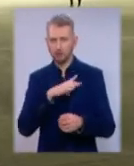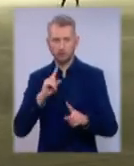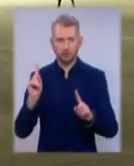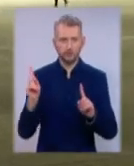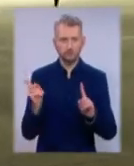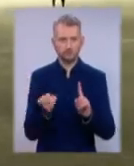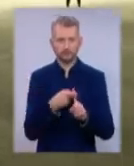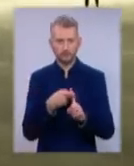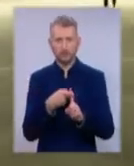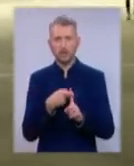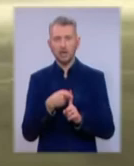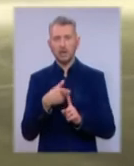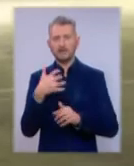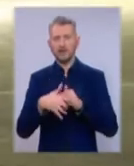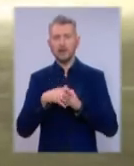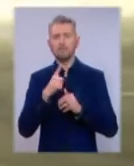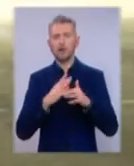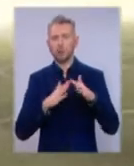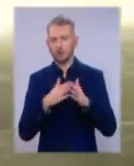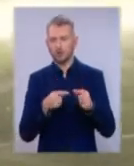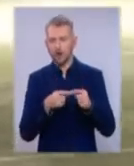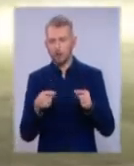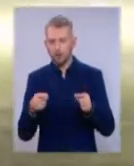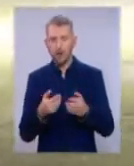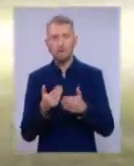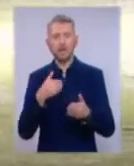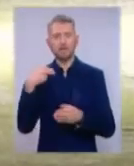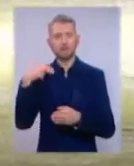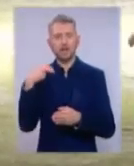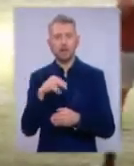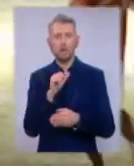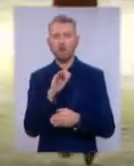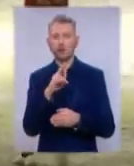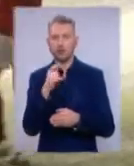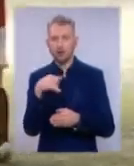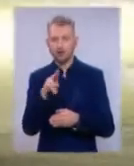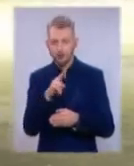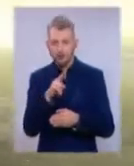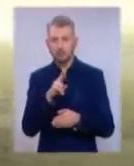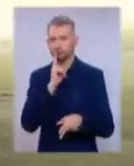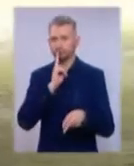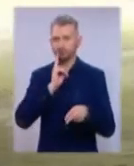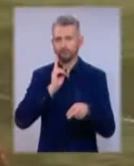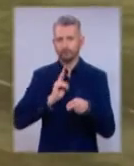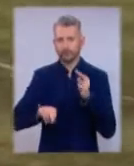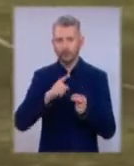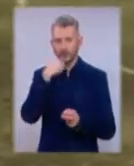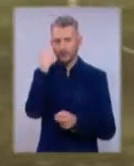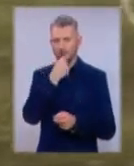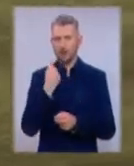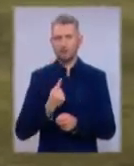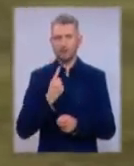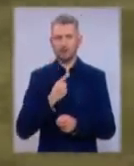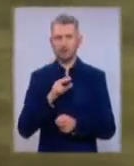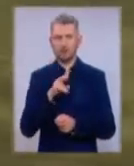простріл з флангу всередині першого тайму. Утім, перед перервою «Авангард» сквитав рахунок завдяки індивідуальній майстерності